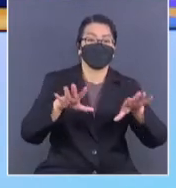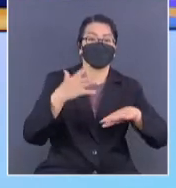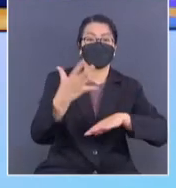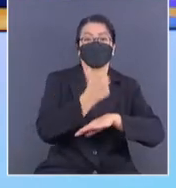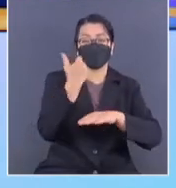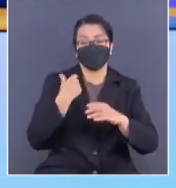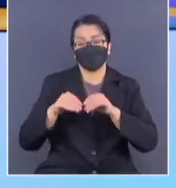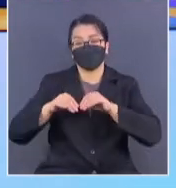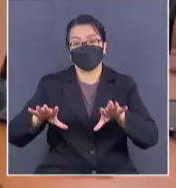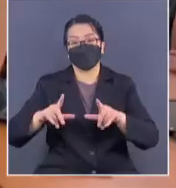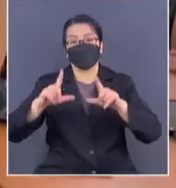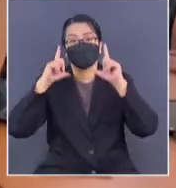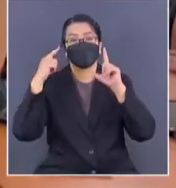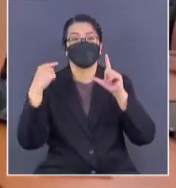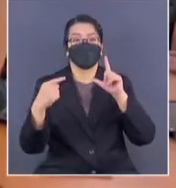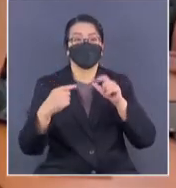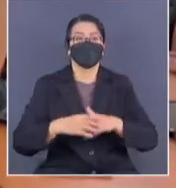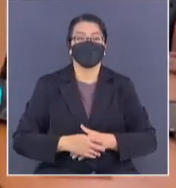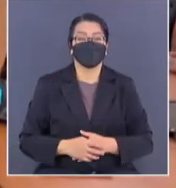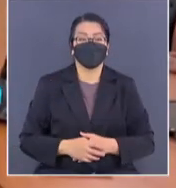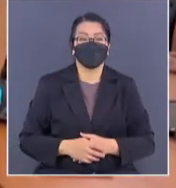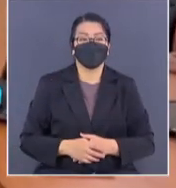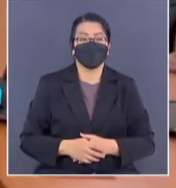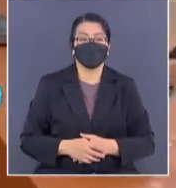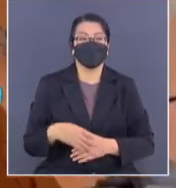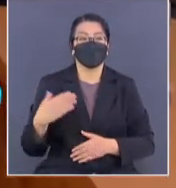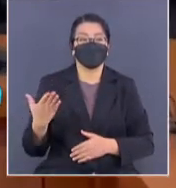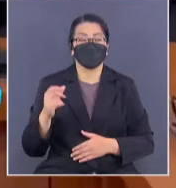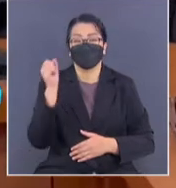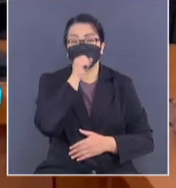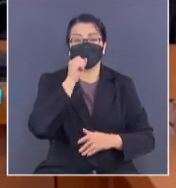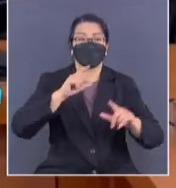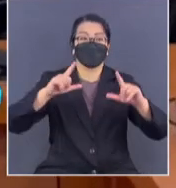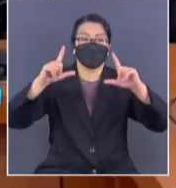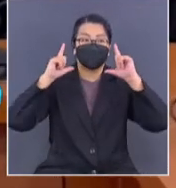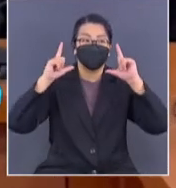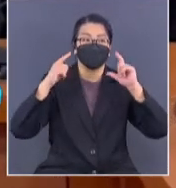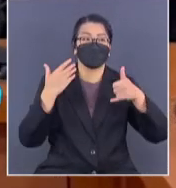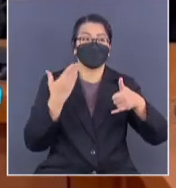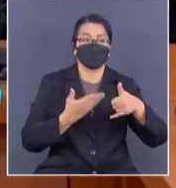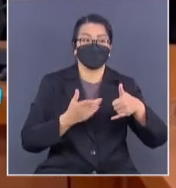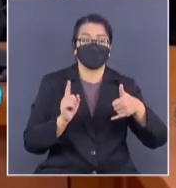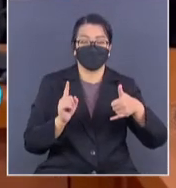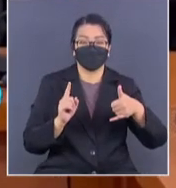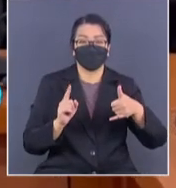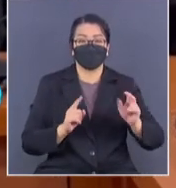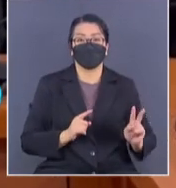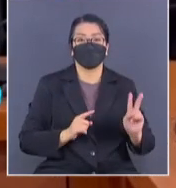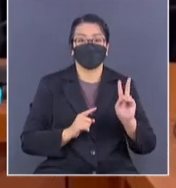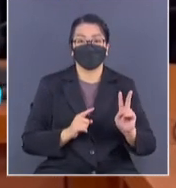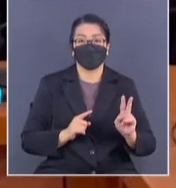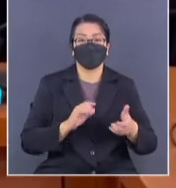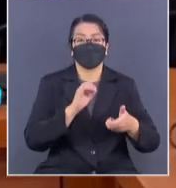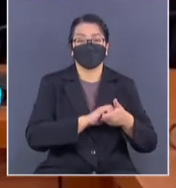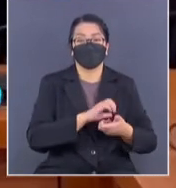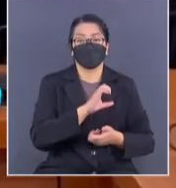เนี่ยเสื่อมเสียชื่อเสียงค่ะพี่โจนูโวนักร้องชื่อดังซ้อมหนังน้อยอัศวกิตติกร coส่วน